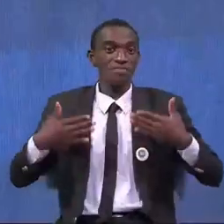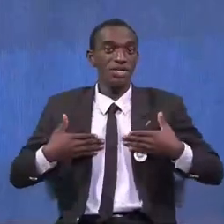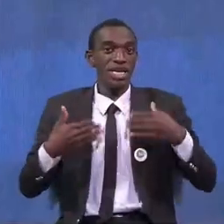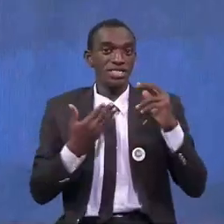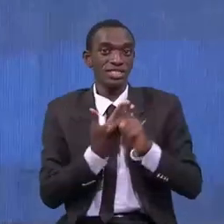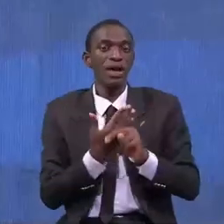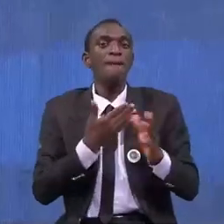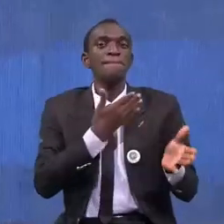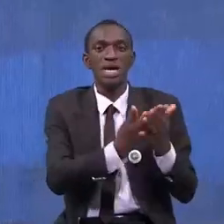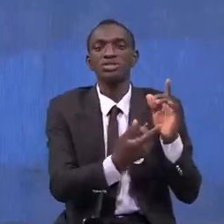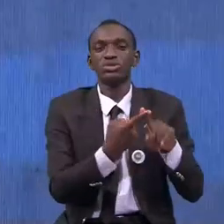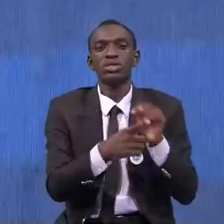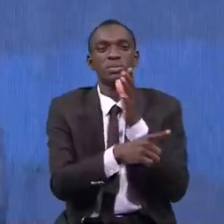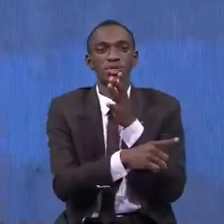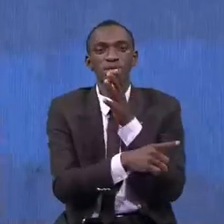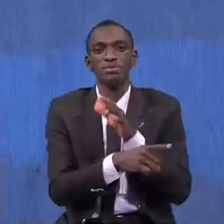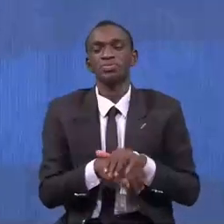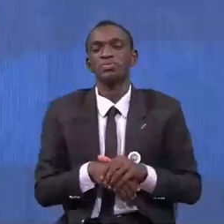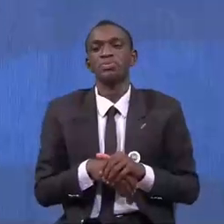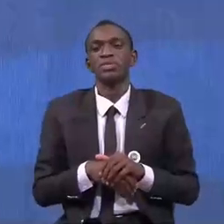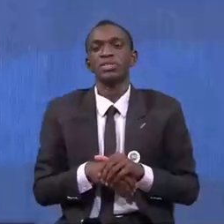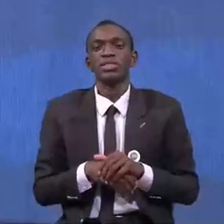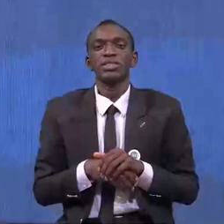la joie est remise à sa